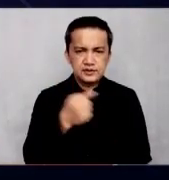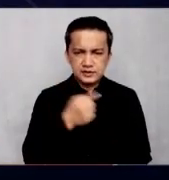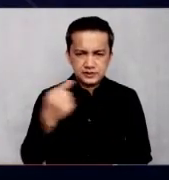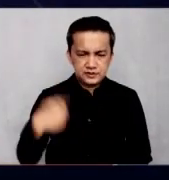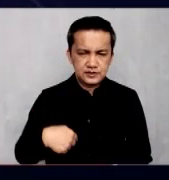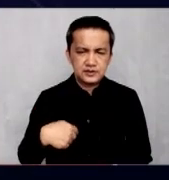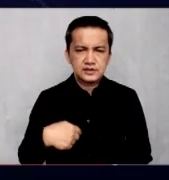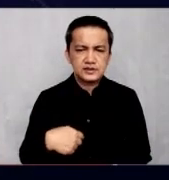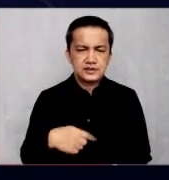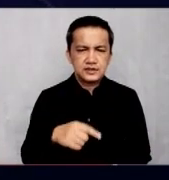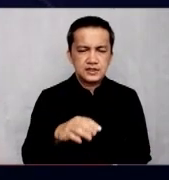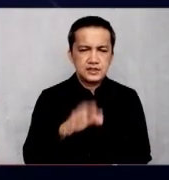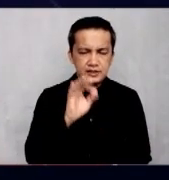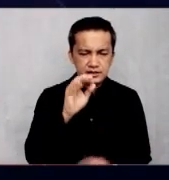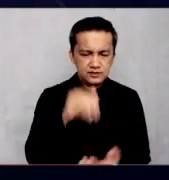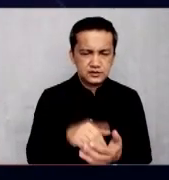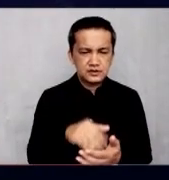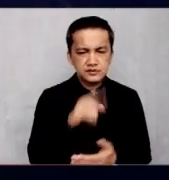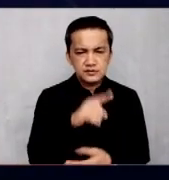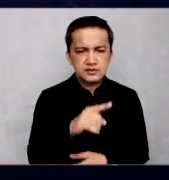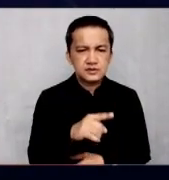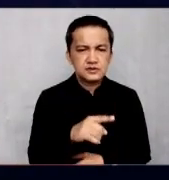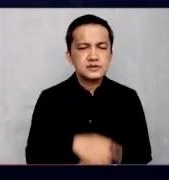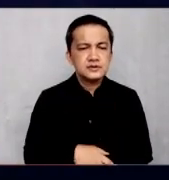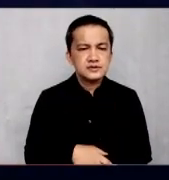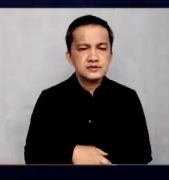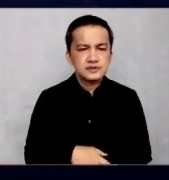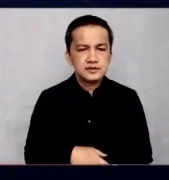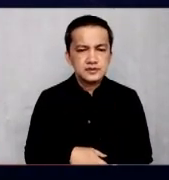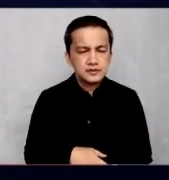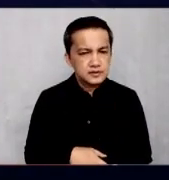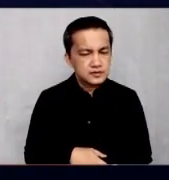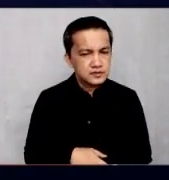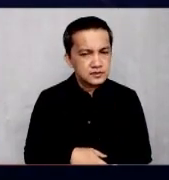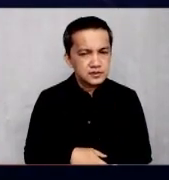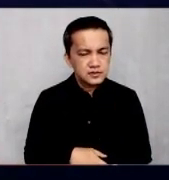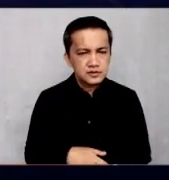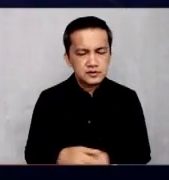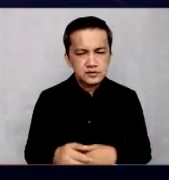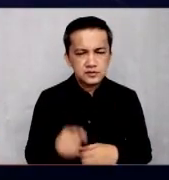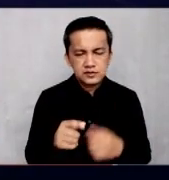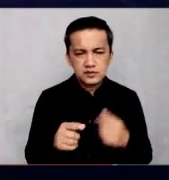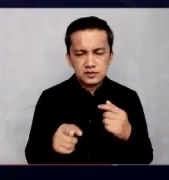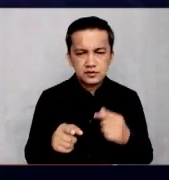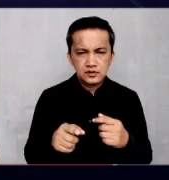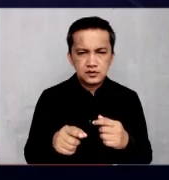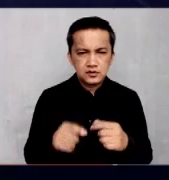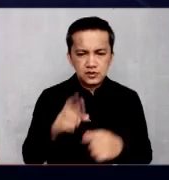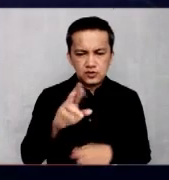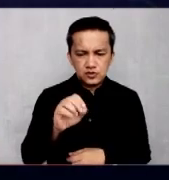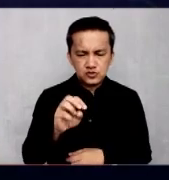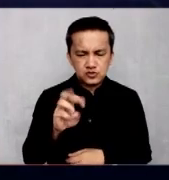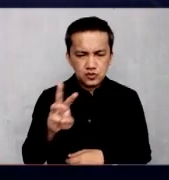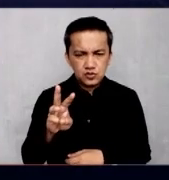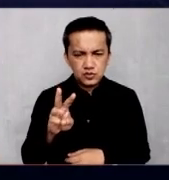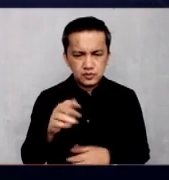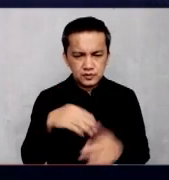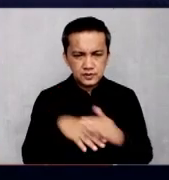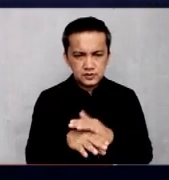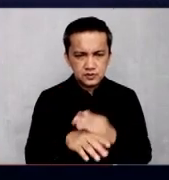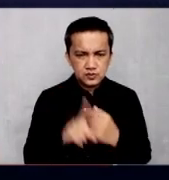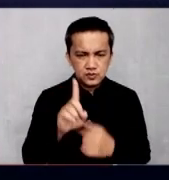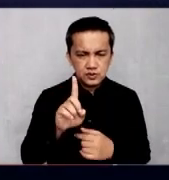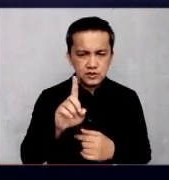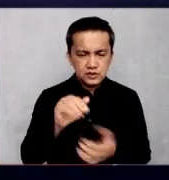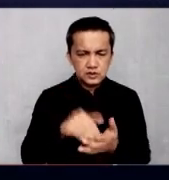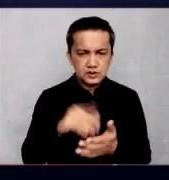so karamihan nandun. Yung lugar na pinasukan ng Wagner Group, yung Rostov-on-Don, which is 1,000 kilometers